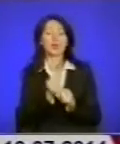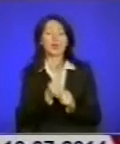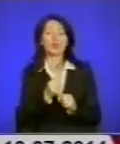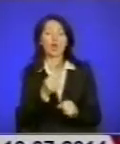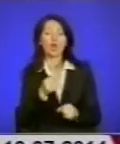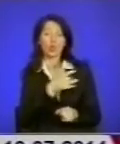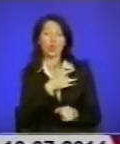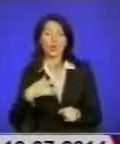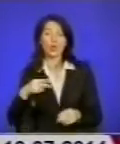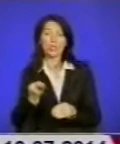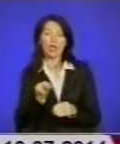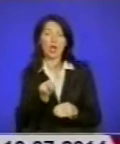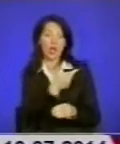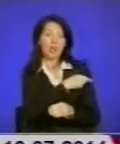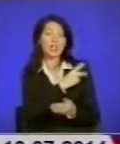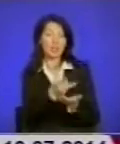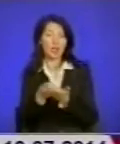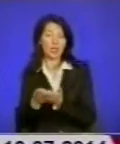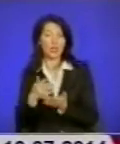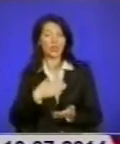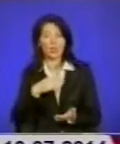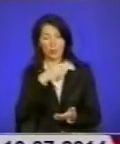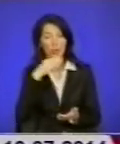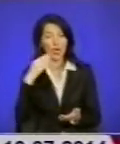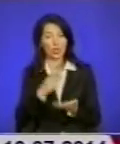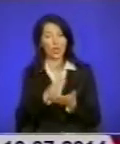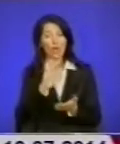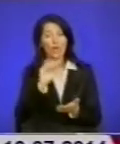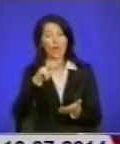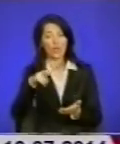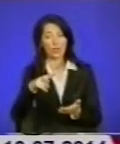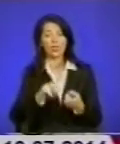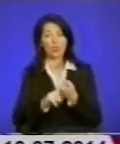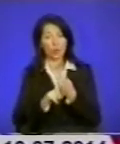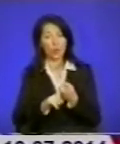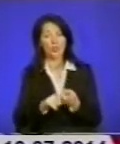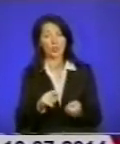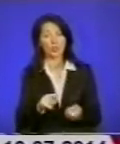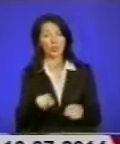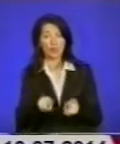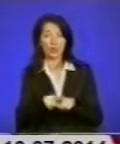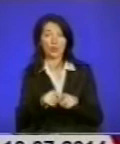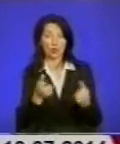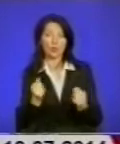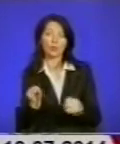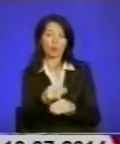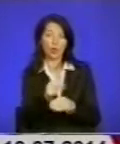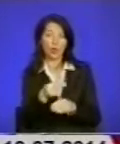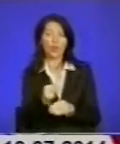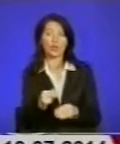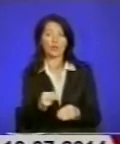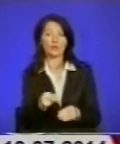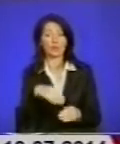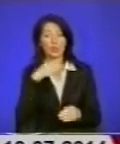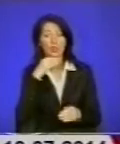для засуджених. У нас багато інфікованих, вони теж отримують ерватерапію в достатній кількості, є забезпечення. І ще